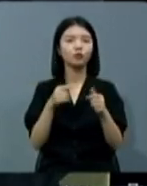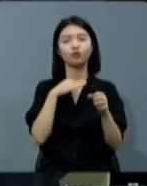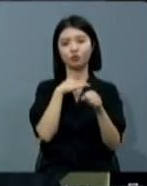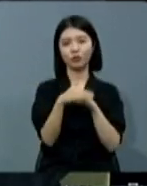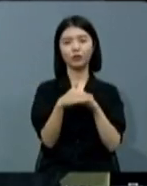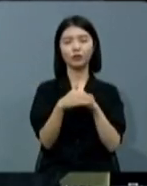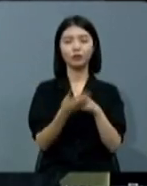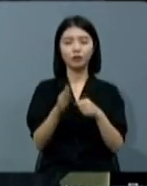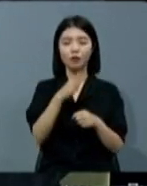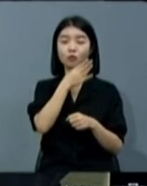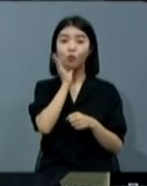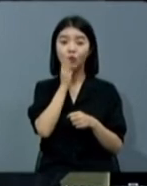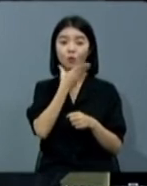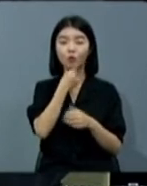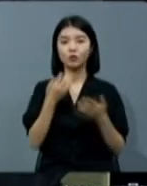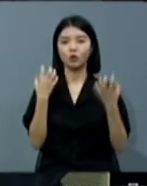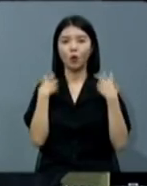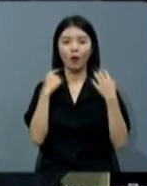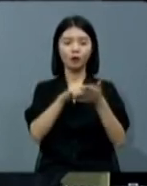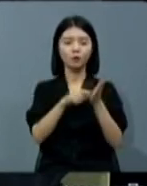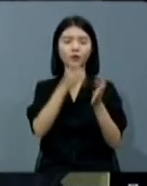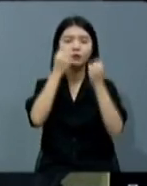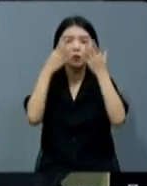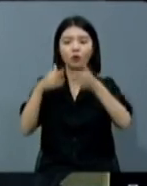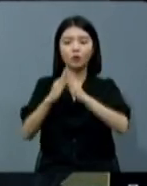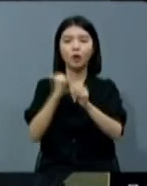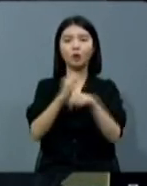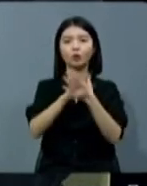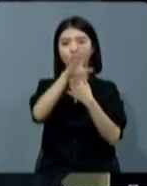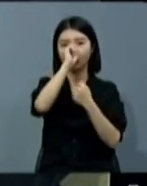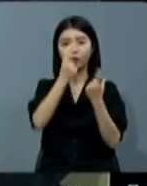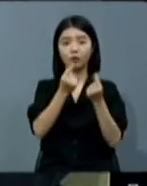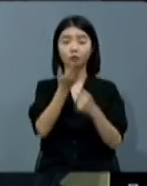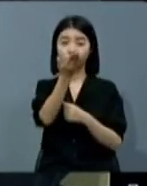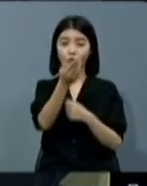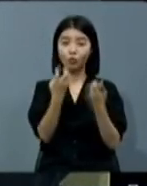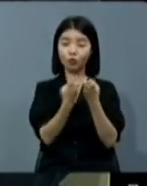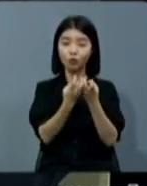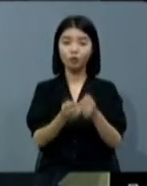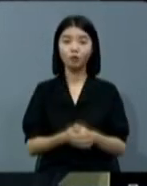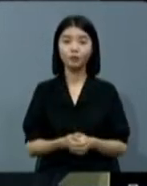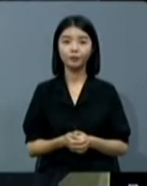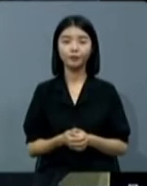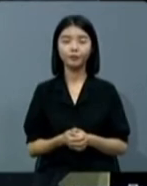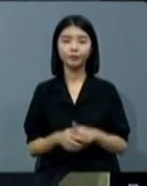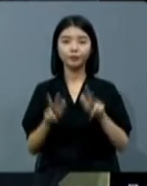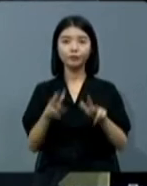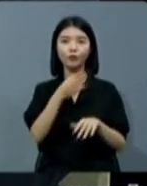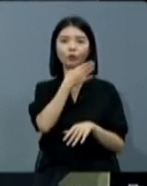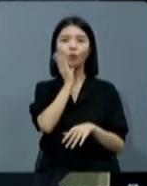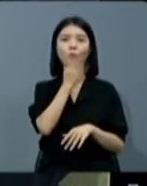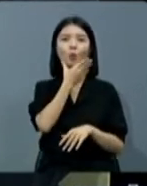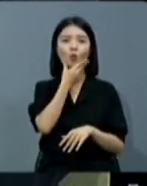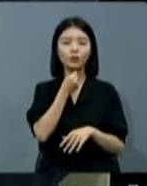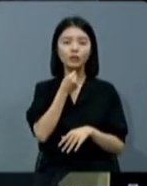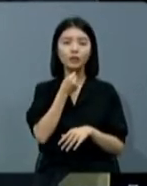그런데 노인복지청만큼은 새로 설립하는 게 좋겠다. 이래 생각했는데 유 후보님 생각 어떻습니까? 제가 지금 노인복지는 이제